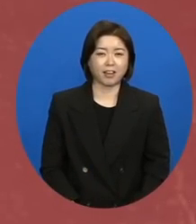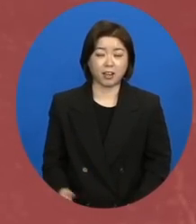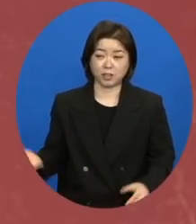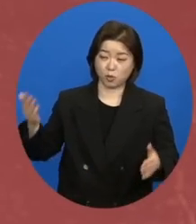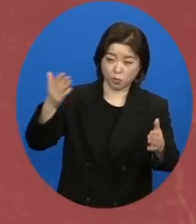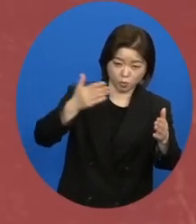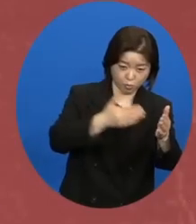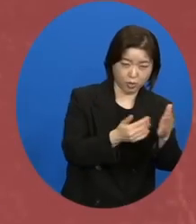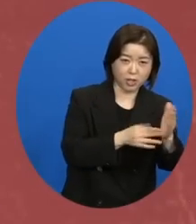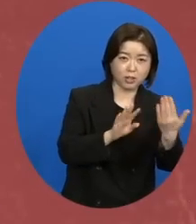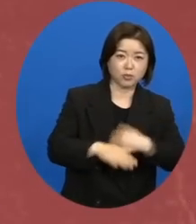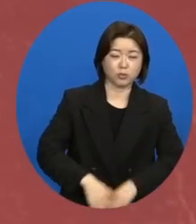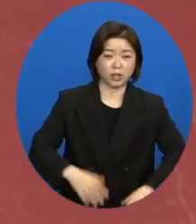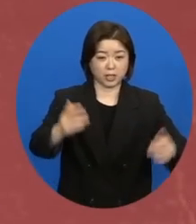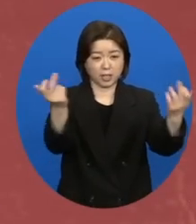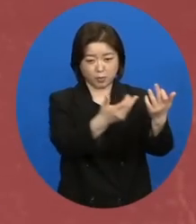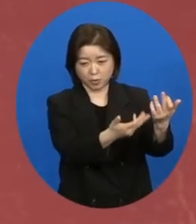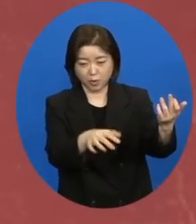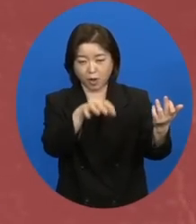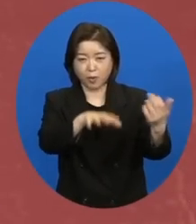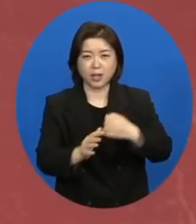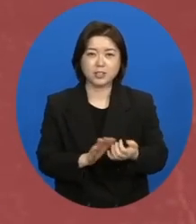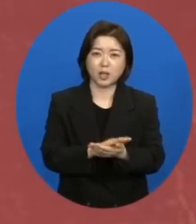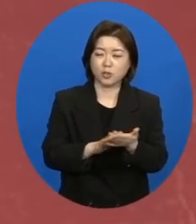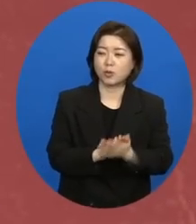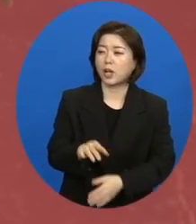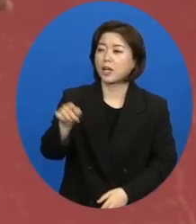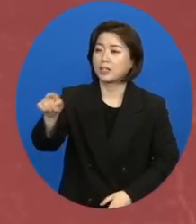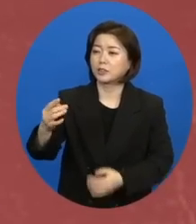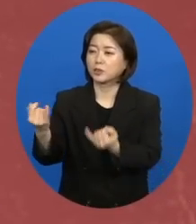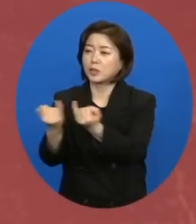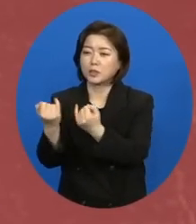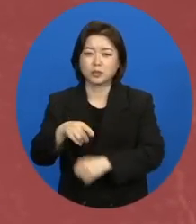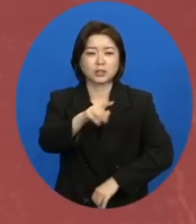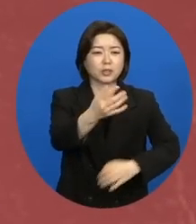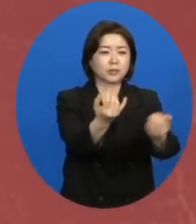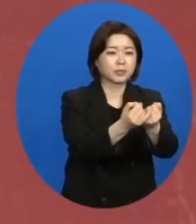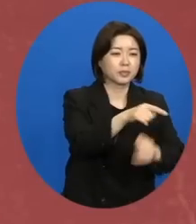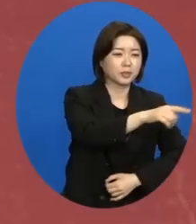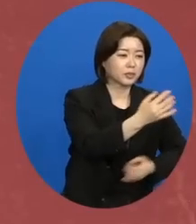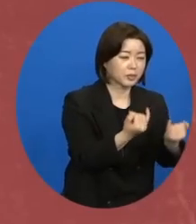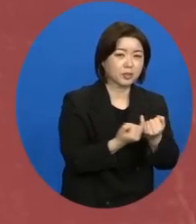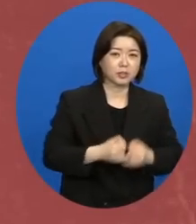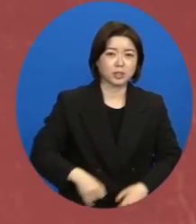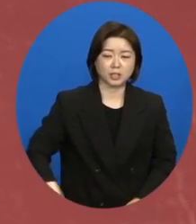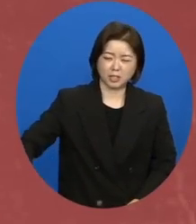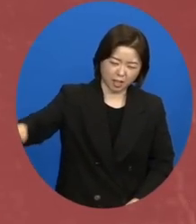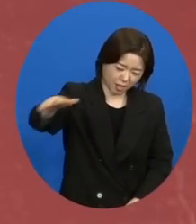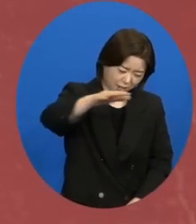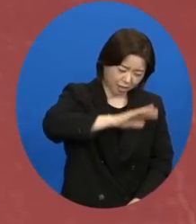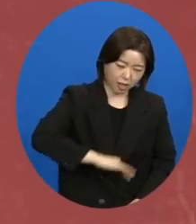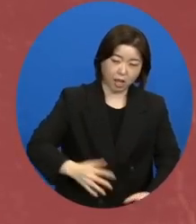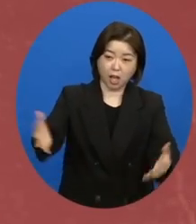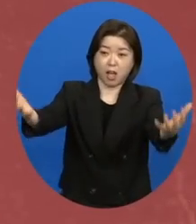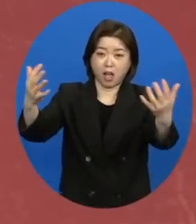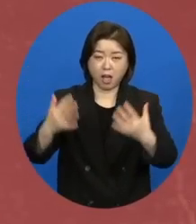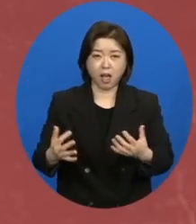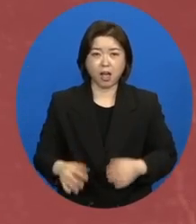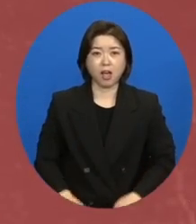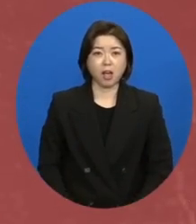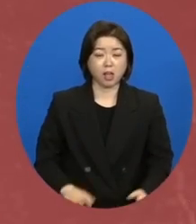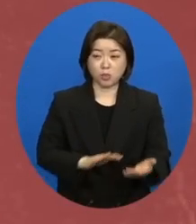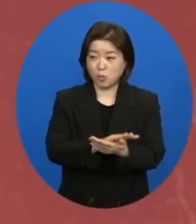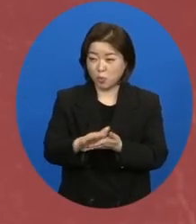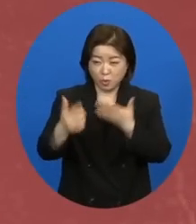도착한 다음에 계곡 가서 노는데 저쪽에도 여성계 저쪽도 여성계 전국 여성계 다 온 것 같아. 왜? 노는 게